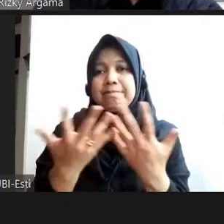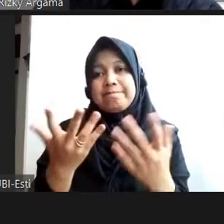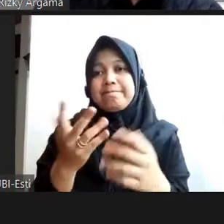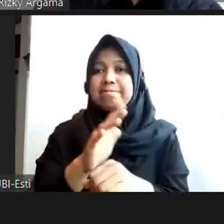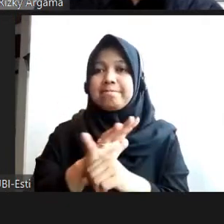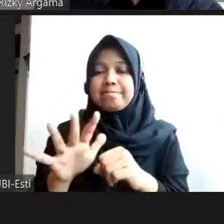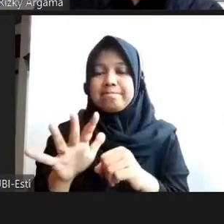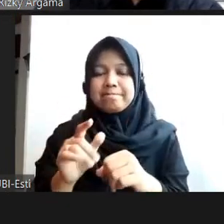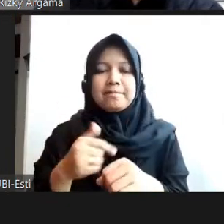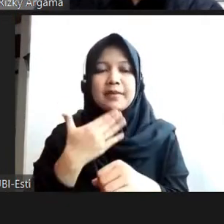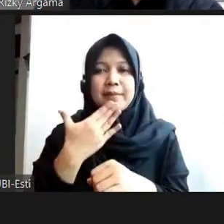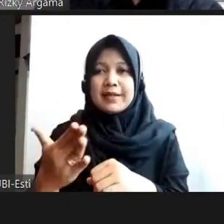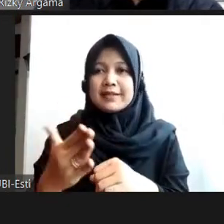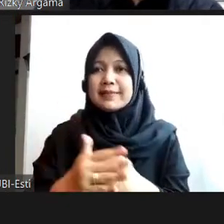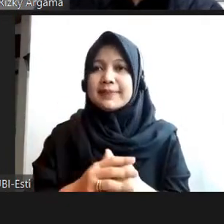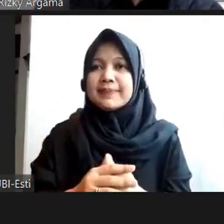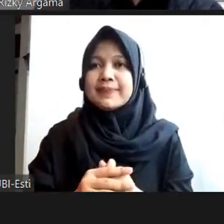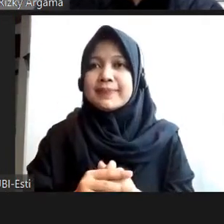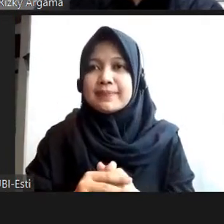kasih.